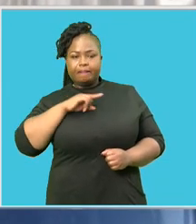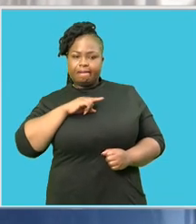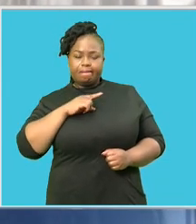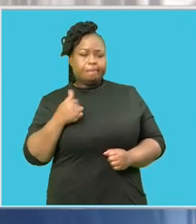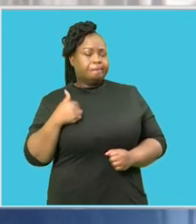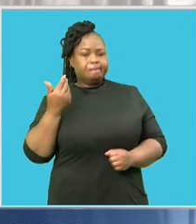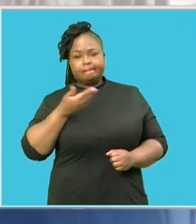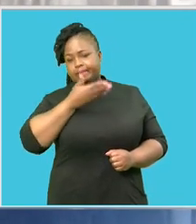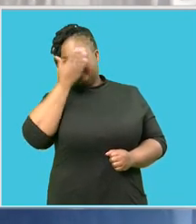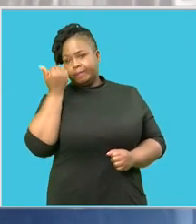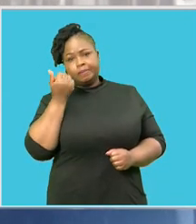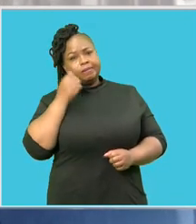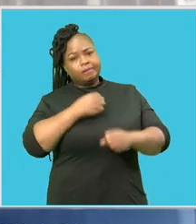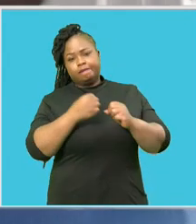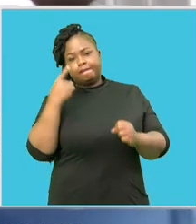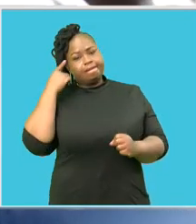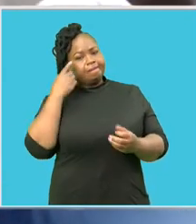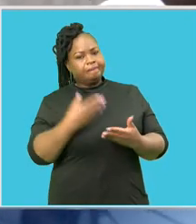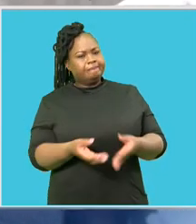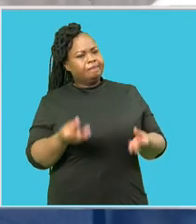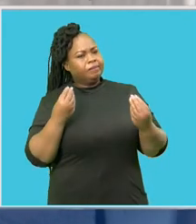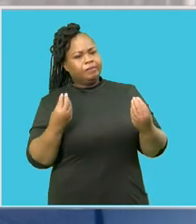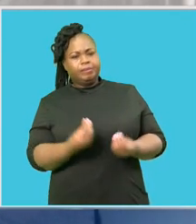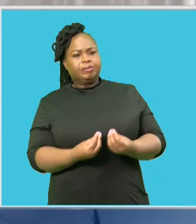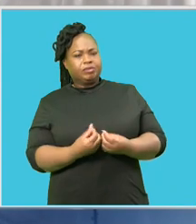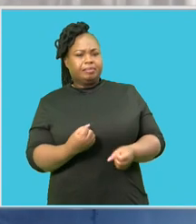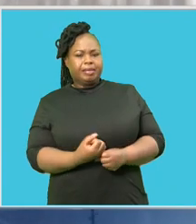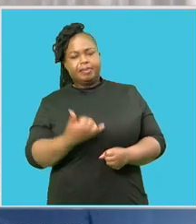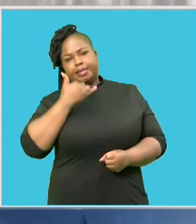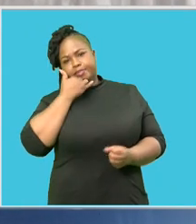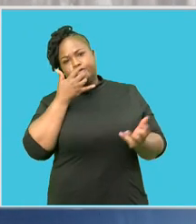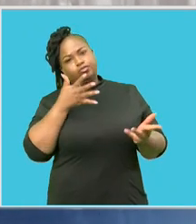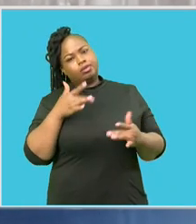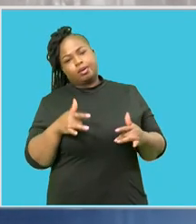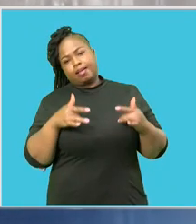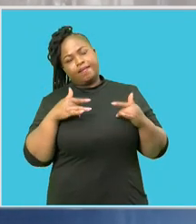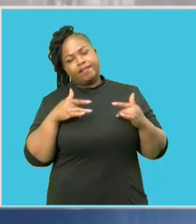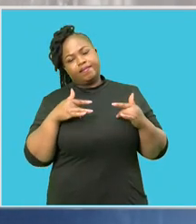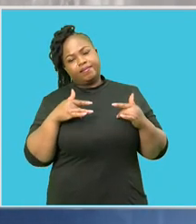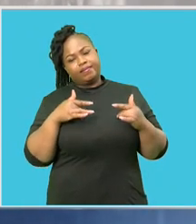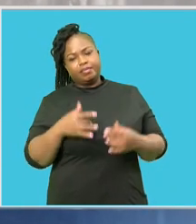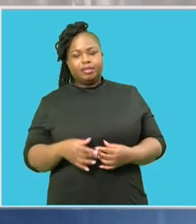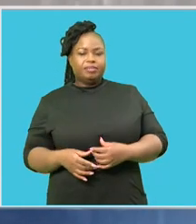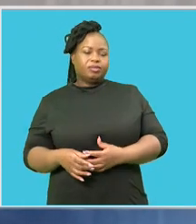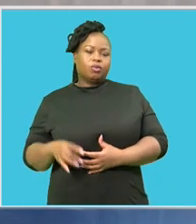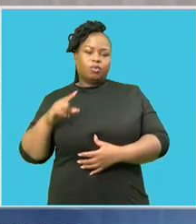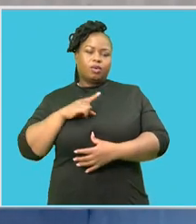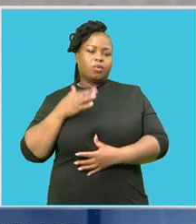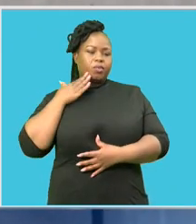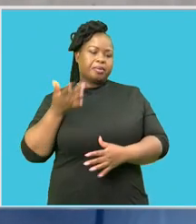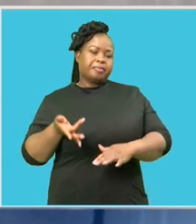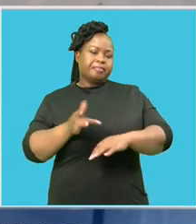Ndangenayo ukuthi ndaze ndithole something, into ezandijabulisa kasoya elayifini hlani ndashiywa